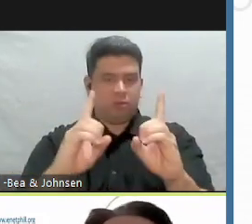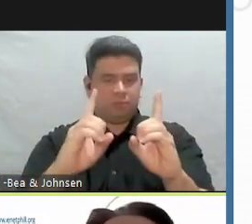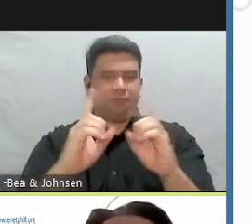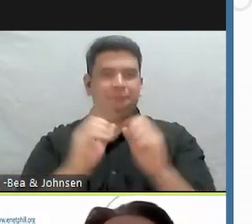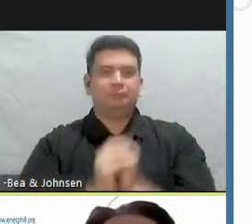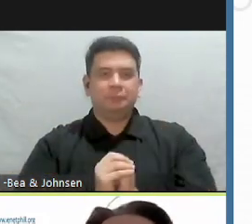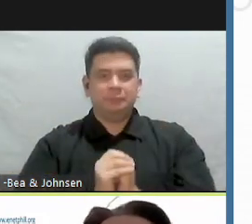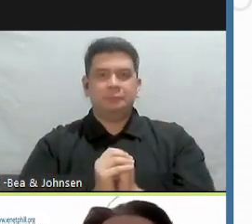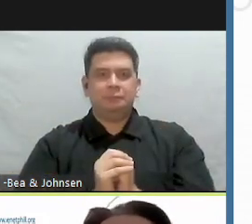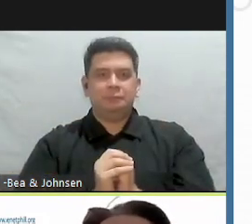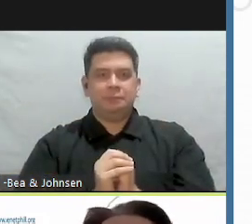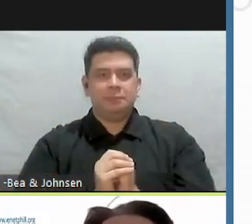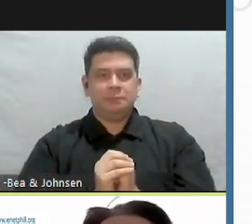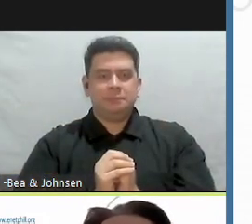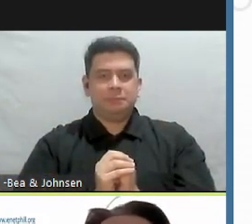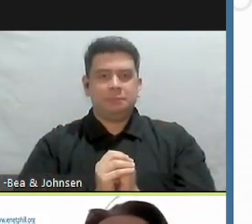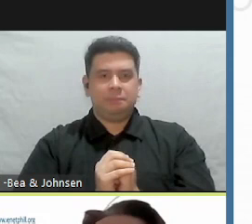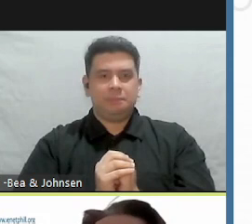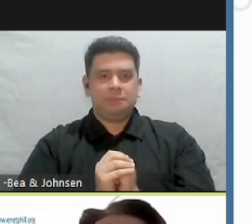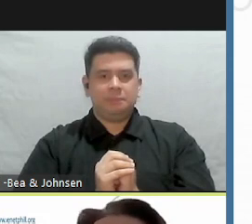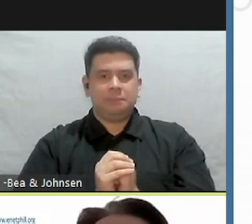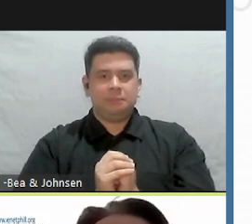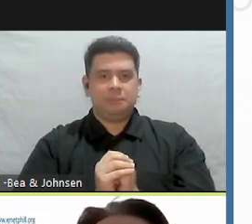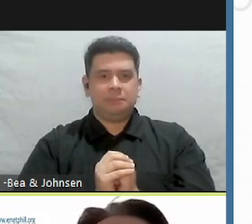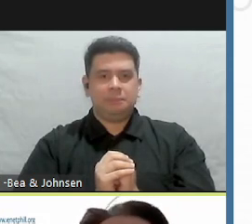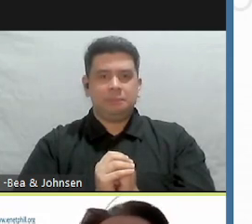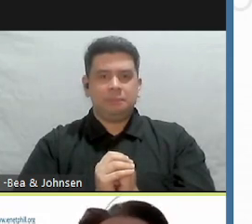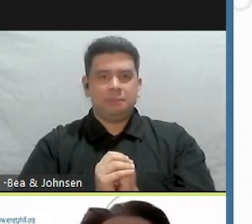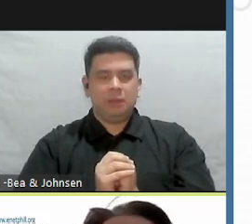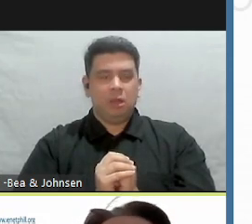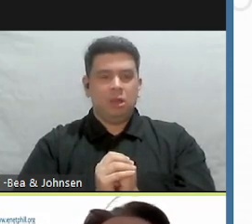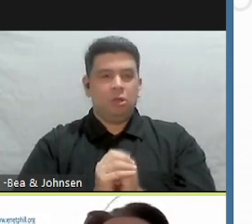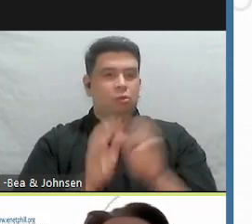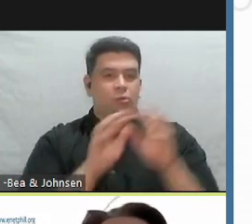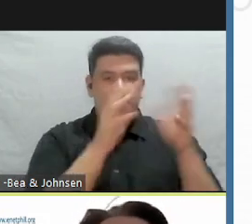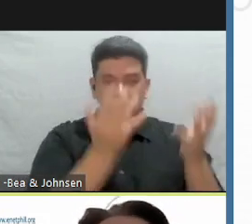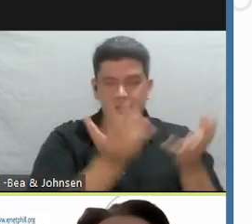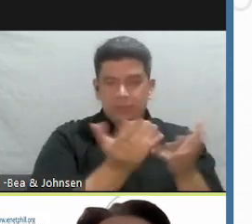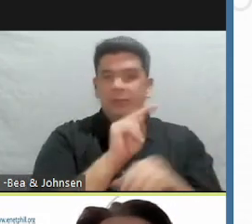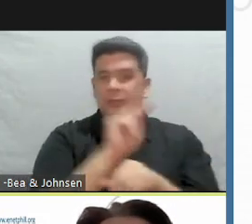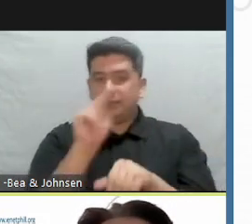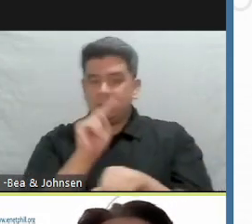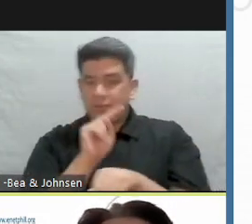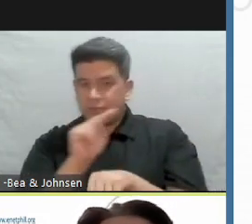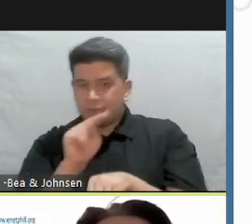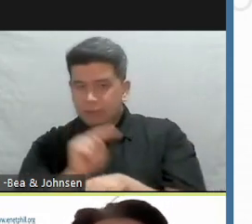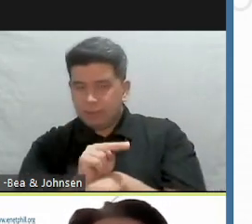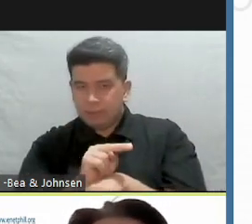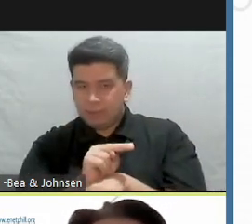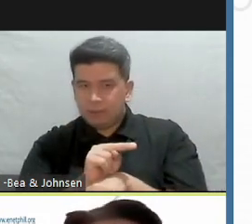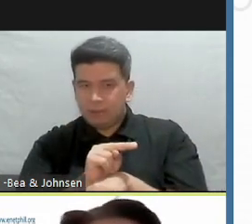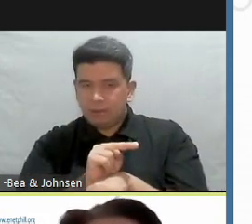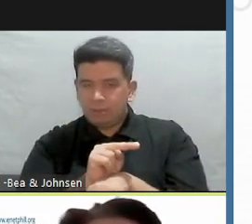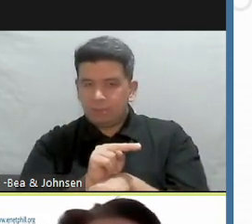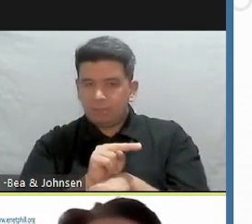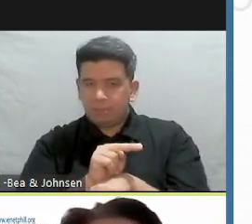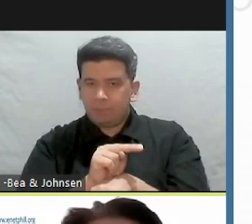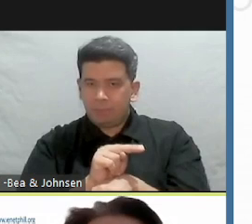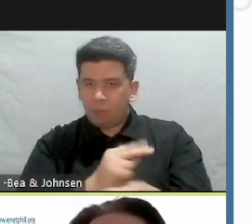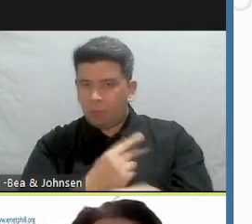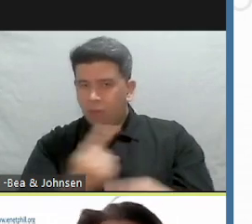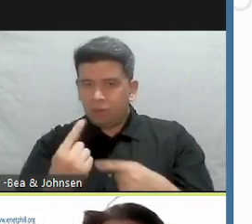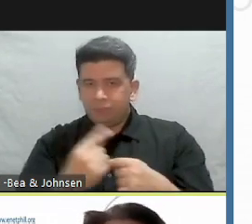Magiging bahagi rin dito ang pagbabahagi ng global and national policies and practices. Si Dr. Maria